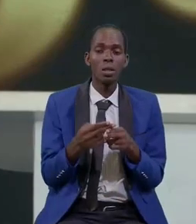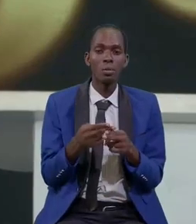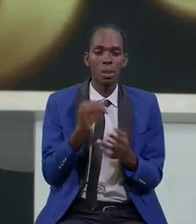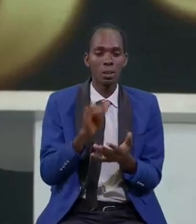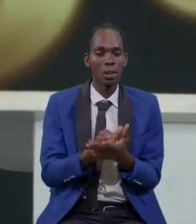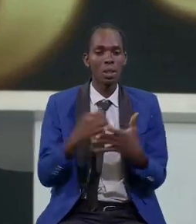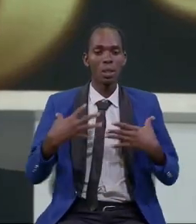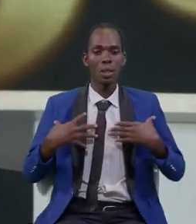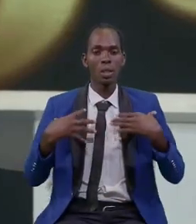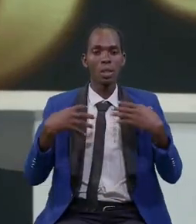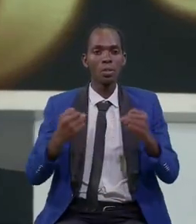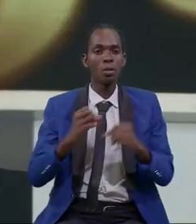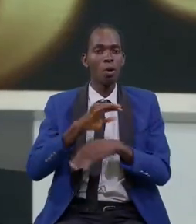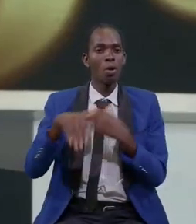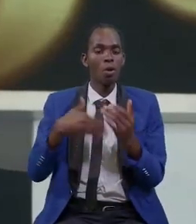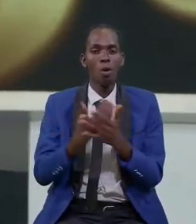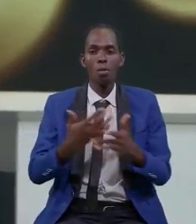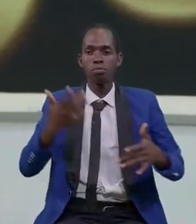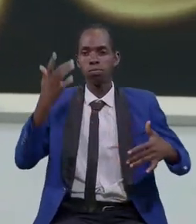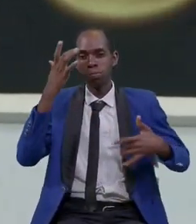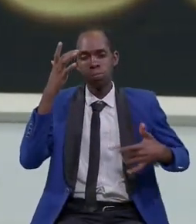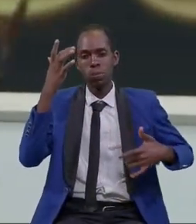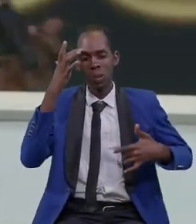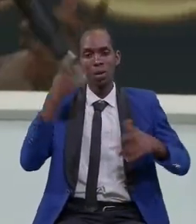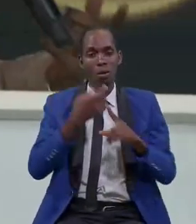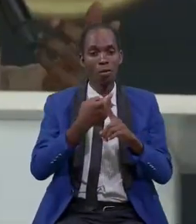toute maladie du moi